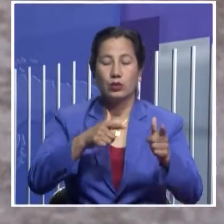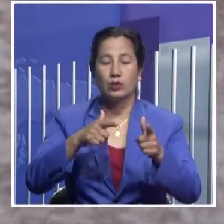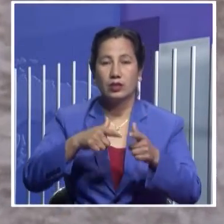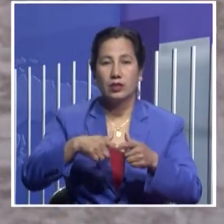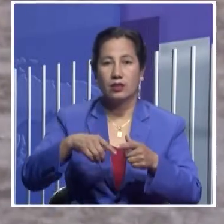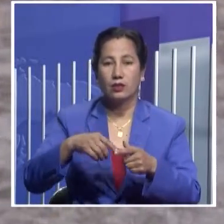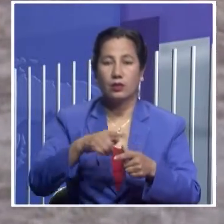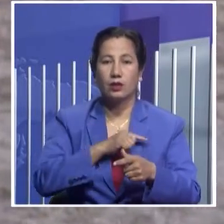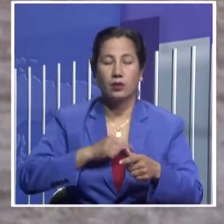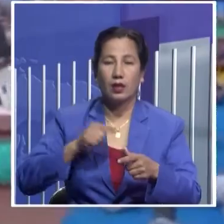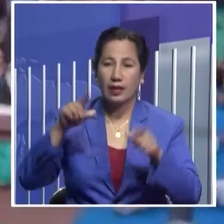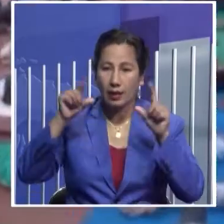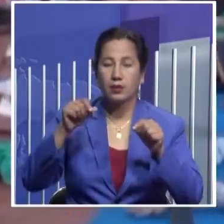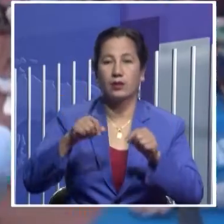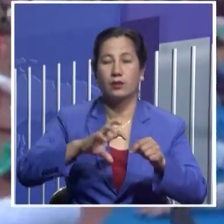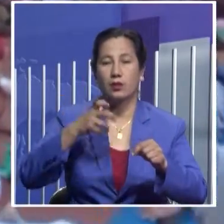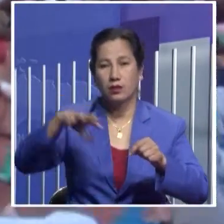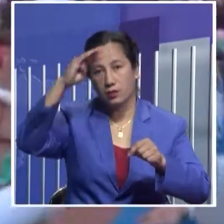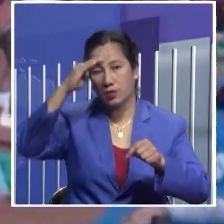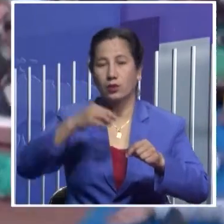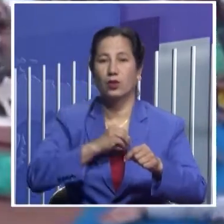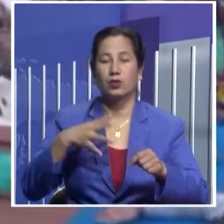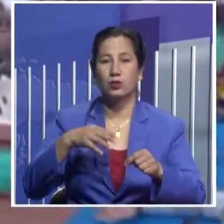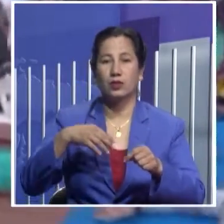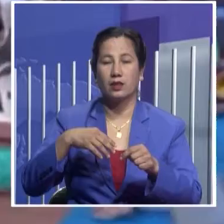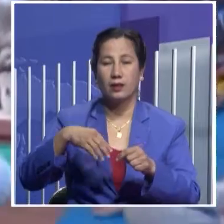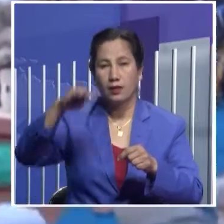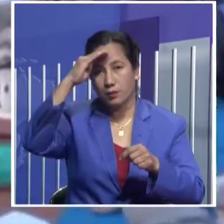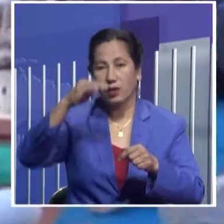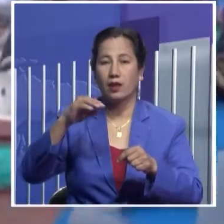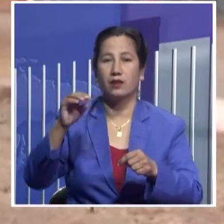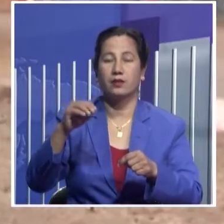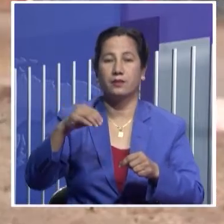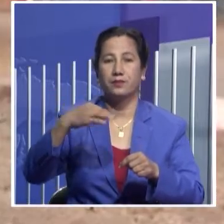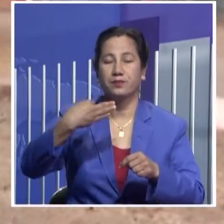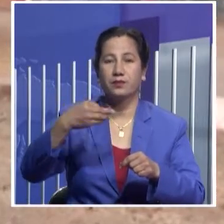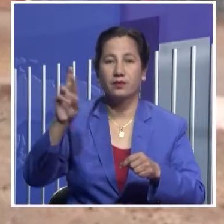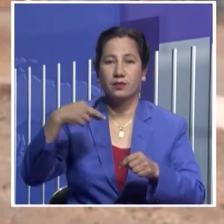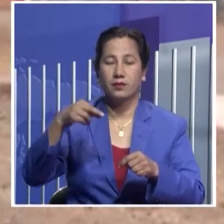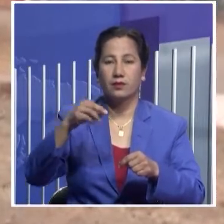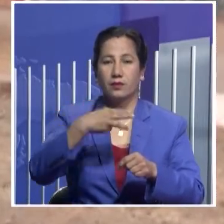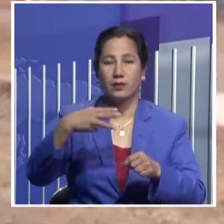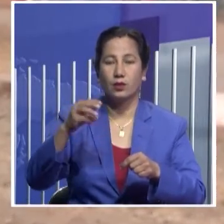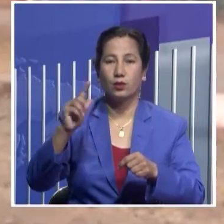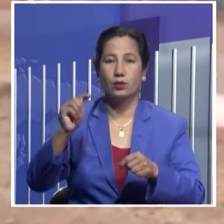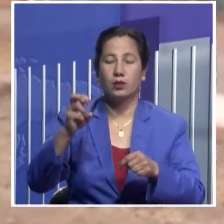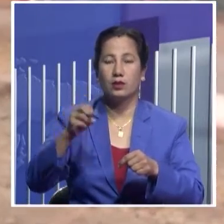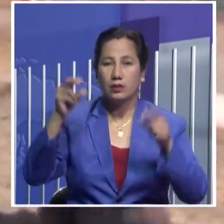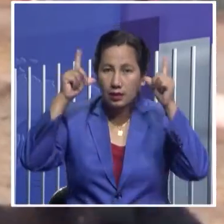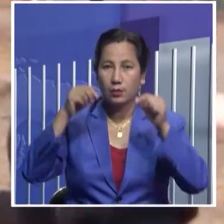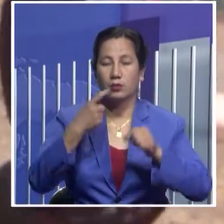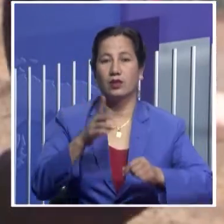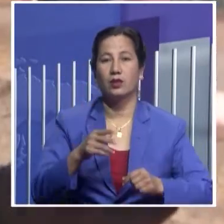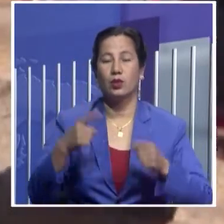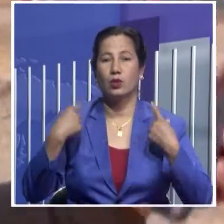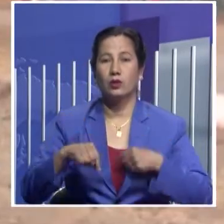त्यतिकै आवश्यक रहेको प्रदेश प्रहरी गण सुर्खेतका प्रहरी निरीक्षक ध्रुव बहादुर थापाको भनाइ छ। स्वास्थ्यको लागि राम्रो हुन्छ, अर्को चाहिँ